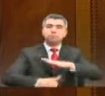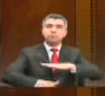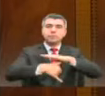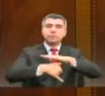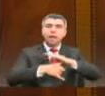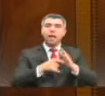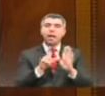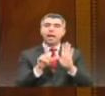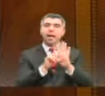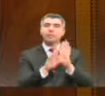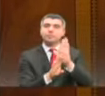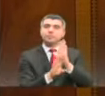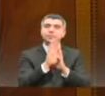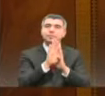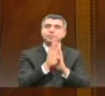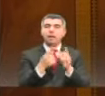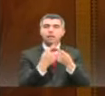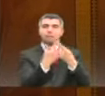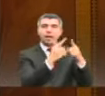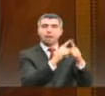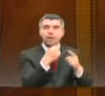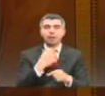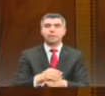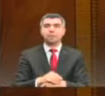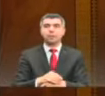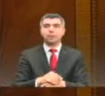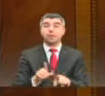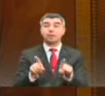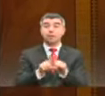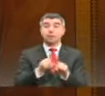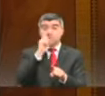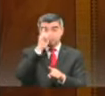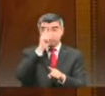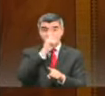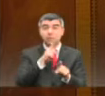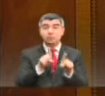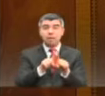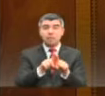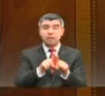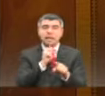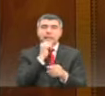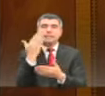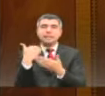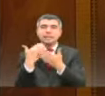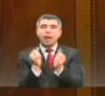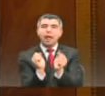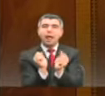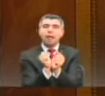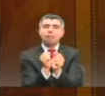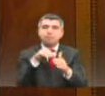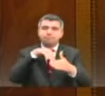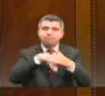الإنسان يسند له اختصاصات، منها الآلية الوطنية للوقاية من التعذيب ومواصلة